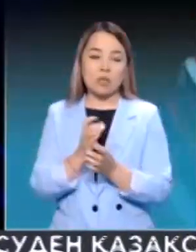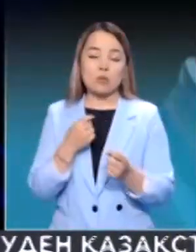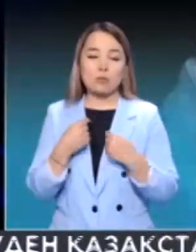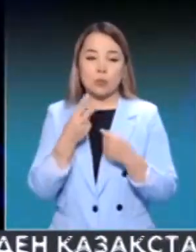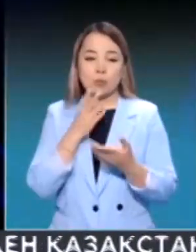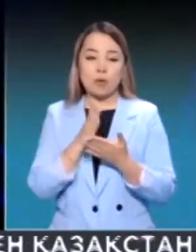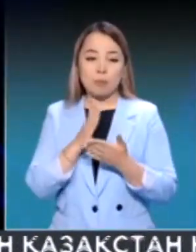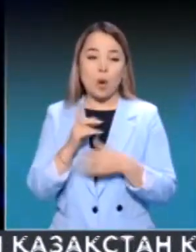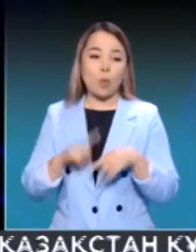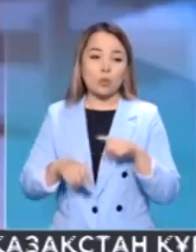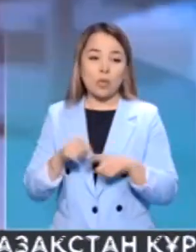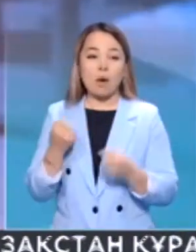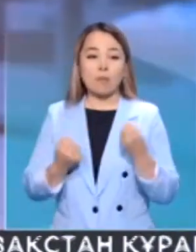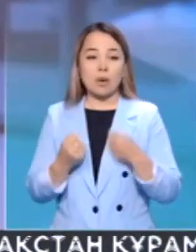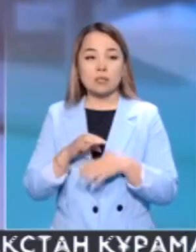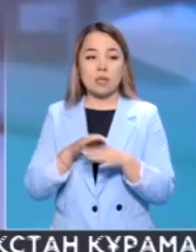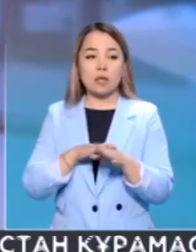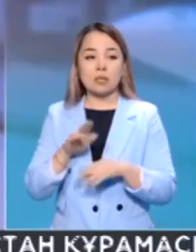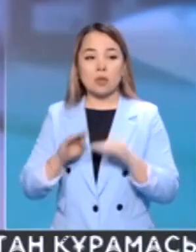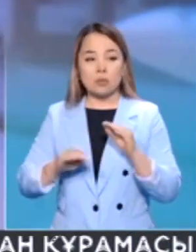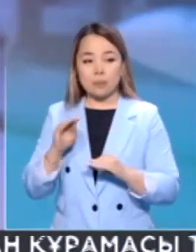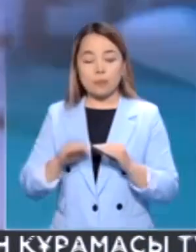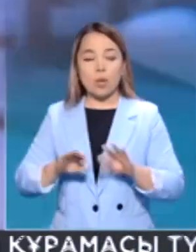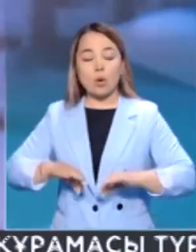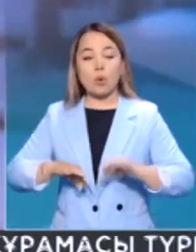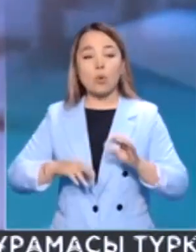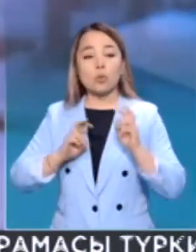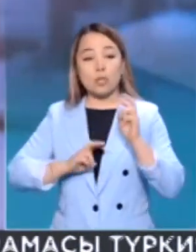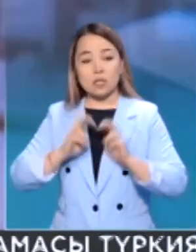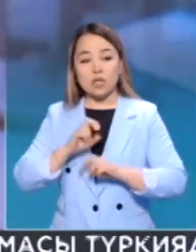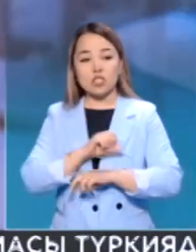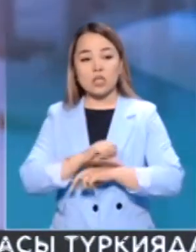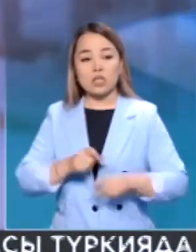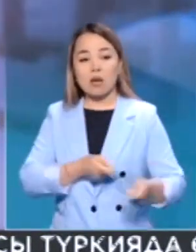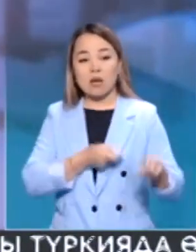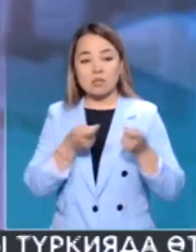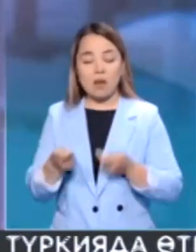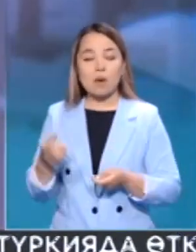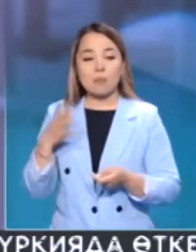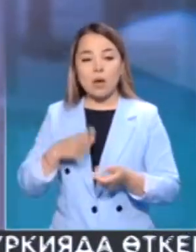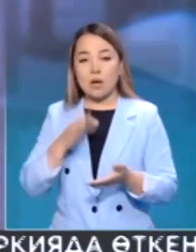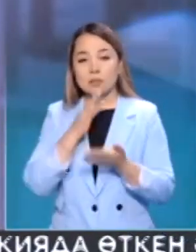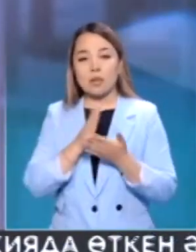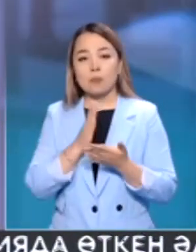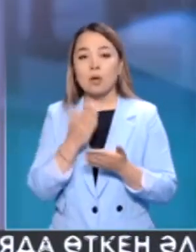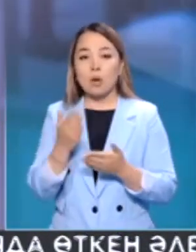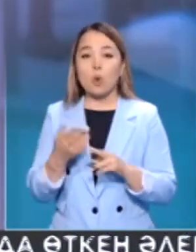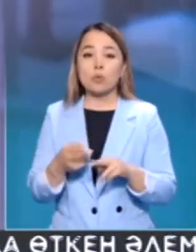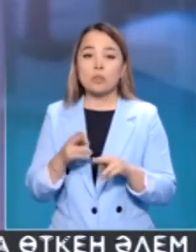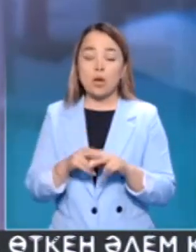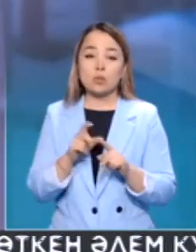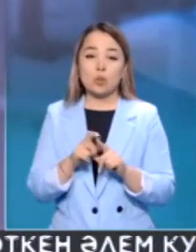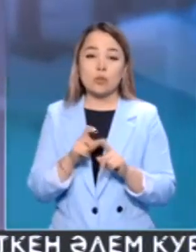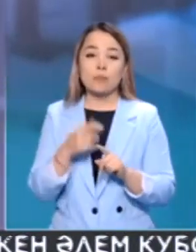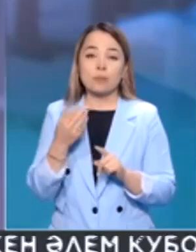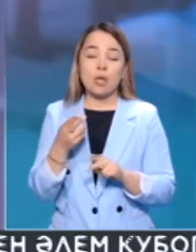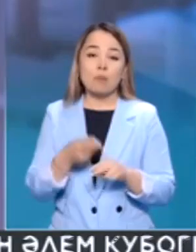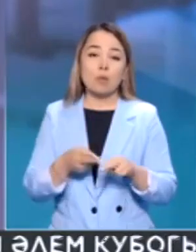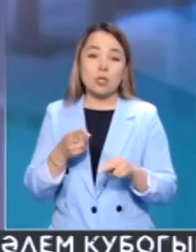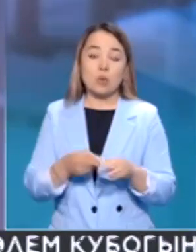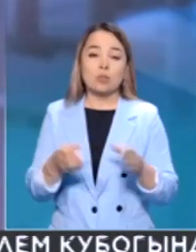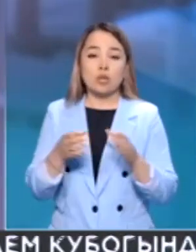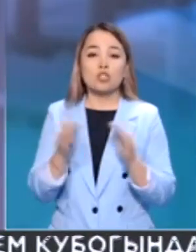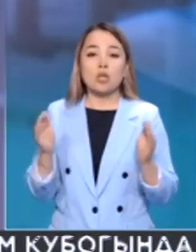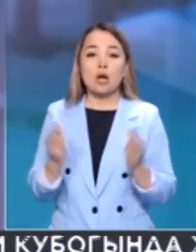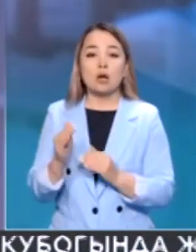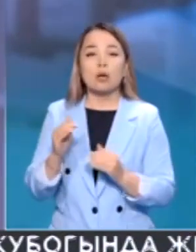отыр. Отандық машина жасаушылар өндіріске керегін шетелден тасуға мәжбүр екен жеткізді. Олардың сөзінше елдегі металлургтер